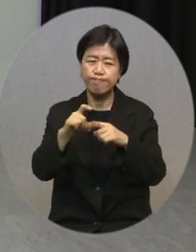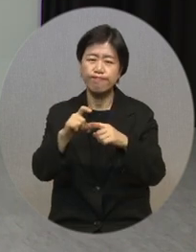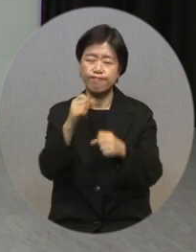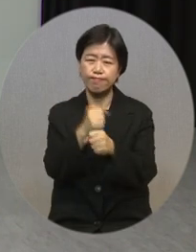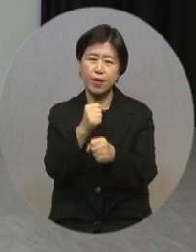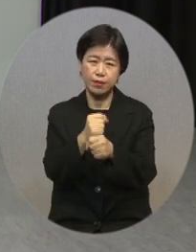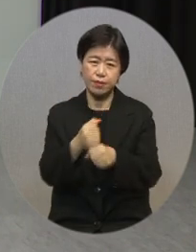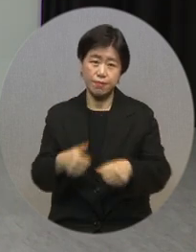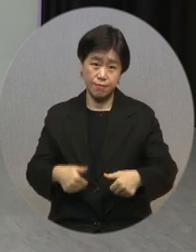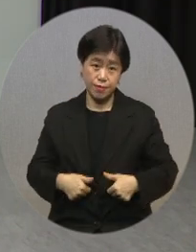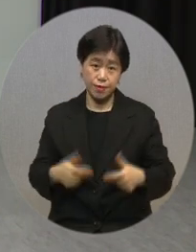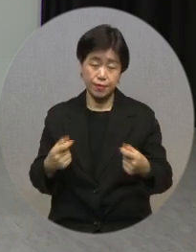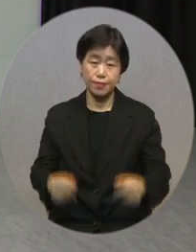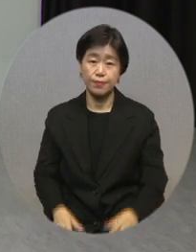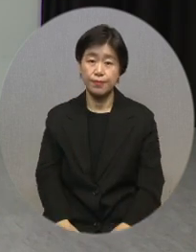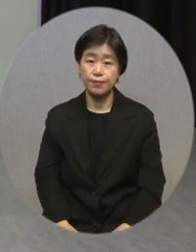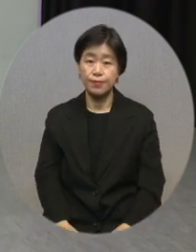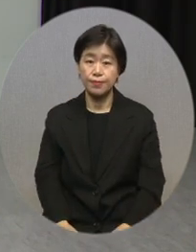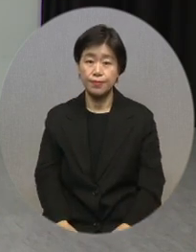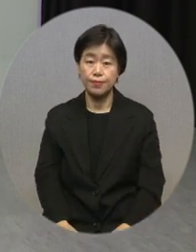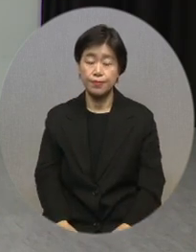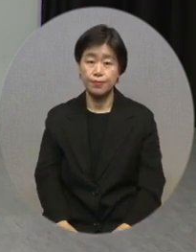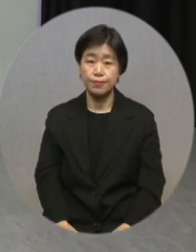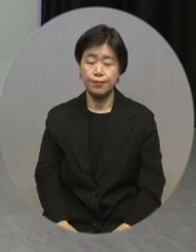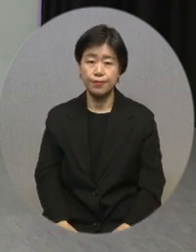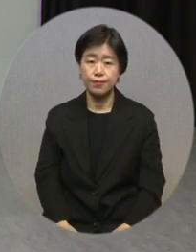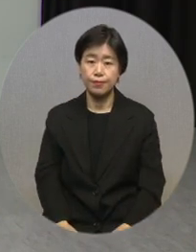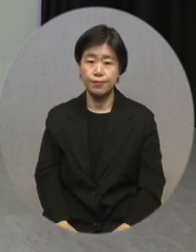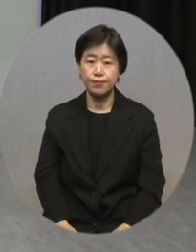좀 나타나서 저희들이